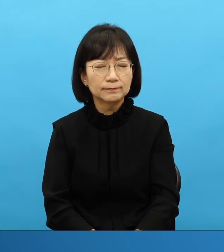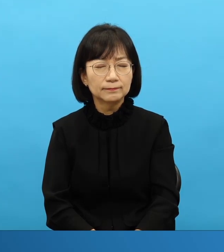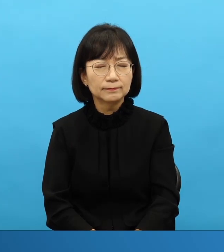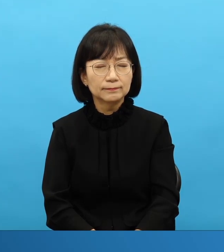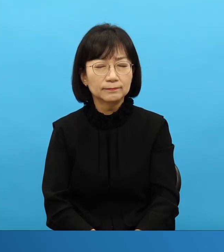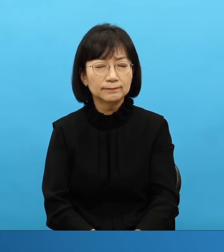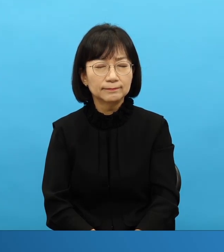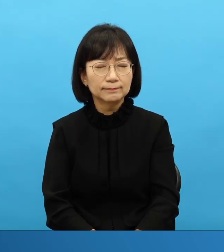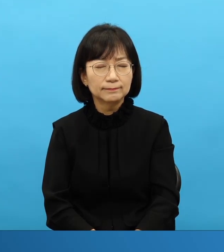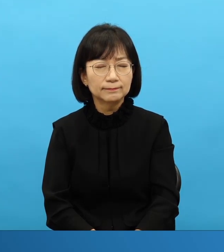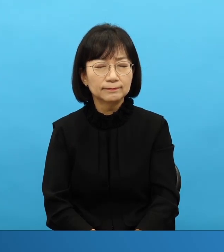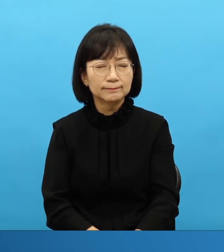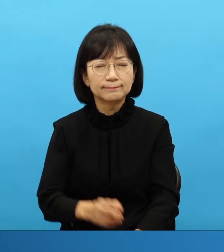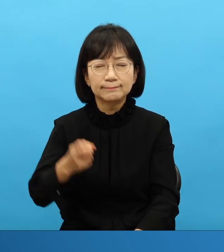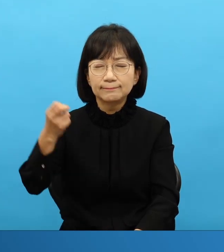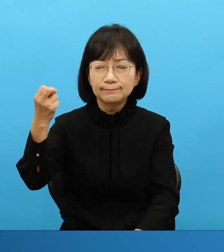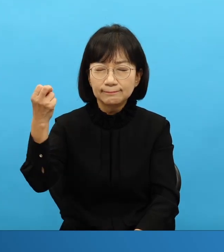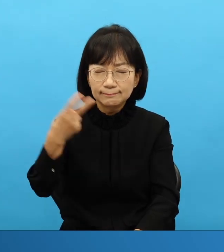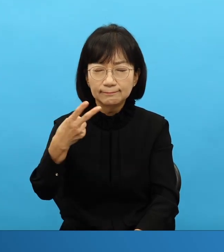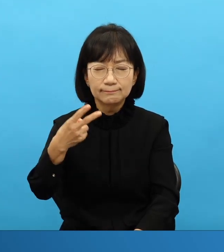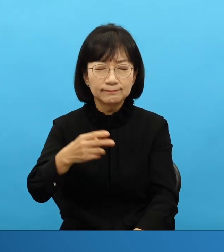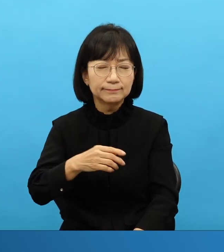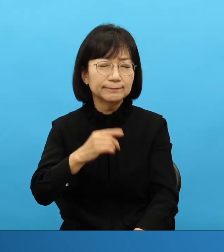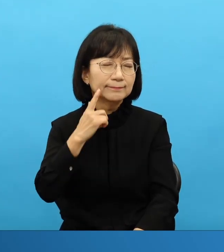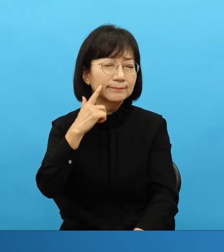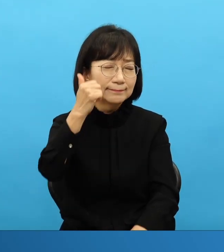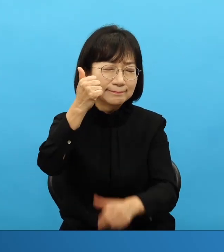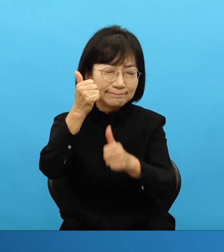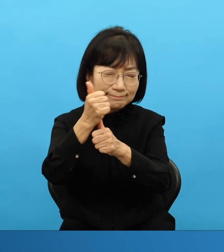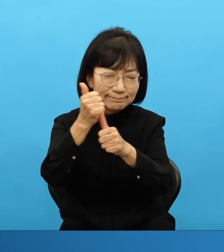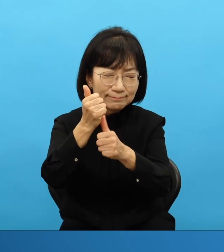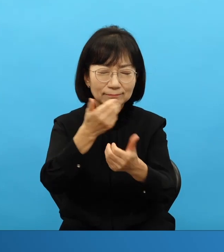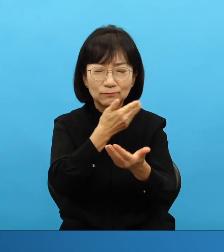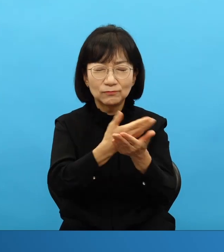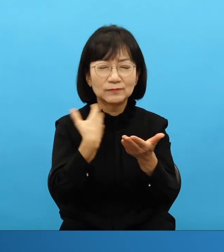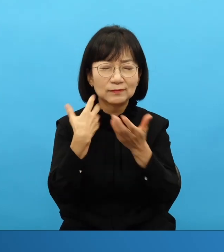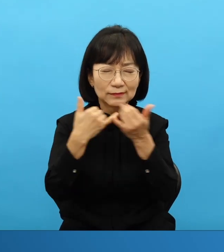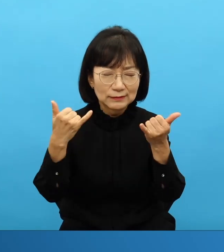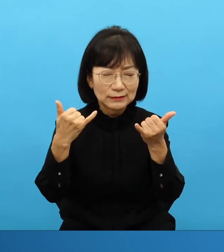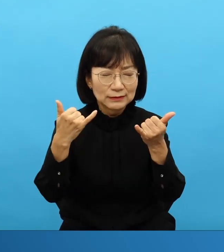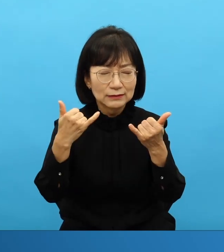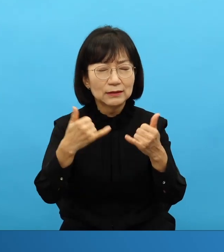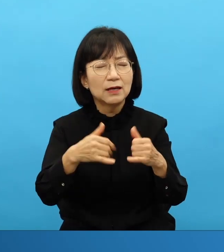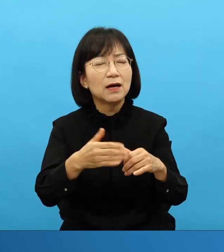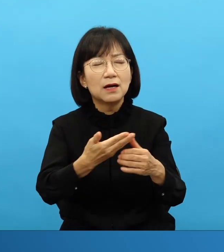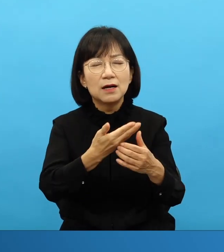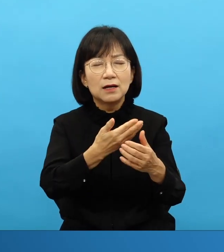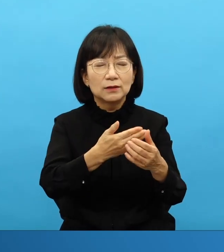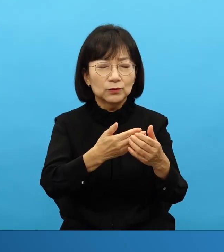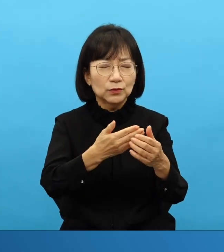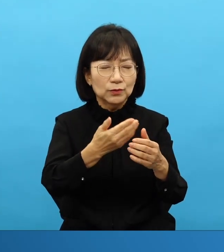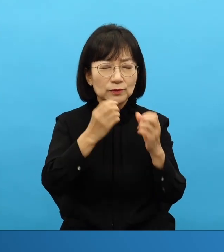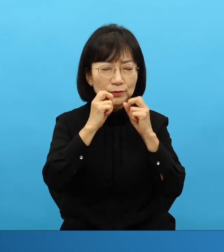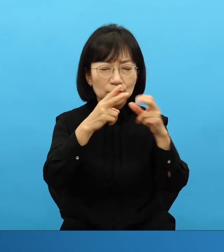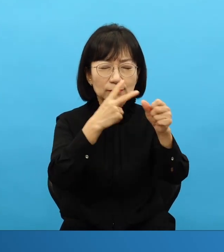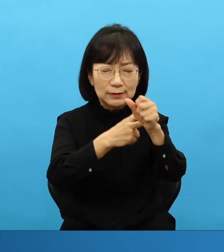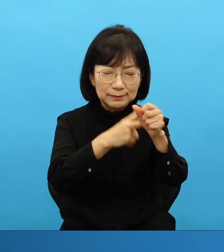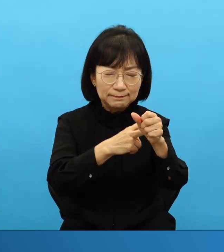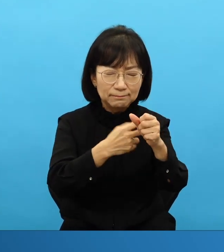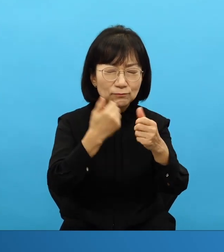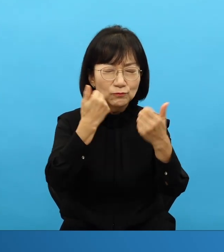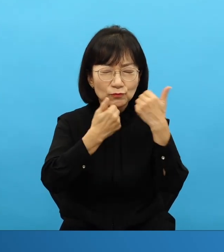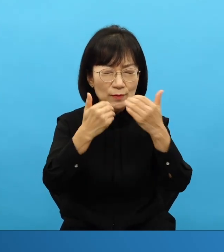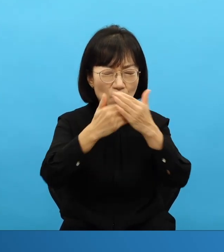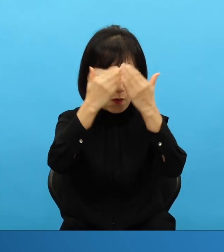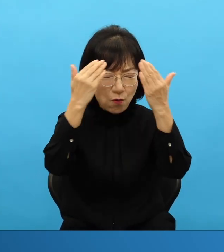在。 또 우리 모든 교육자님들과 중직자 성도님들에게도 동일한 은혜로 역사하여 주옵소서. 我们所有教牧